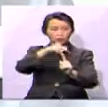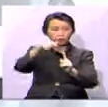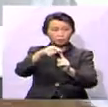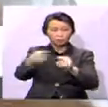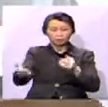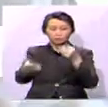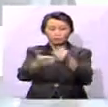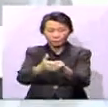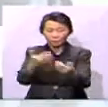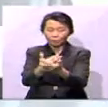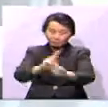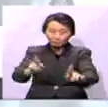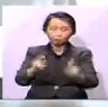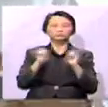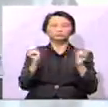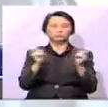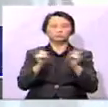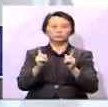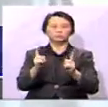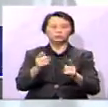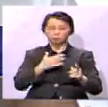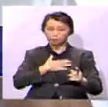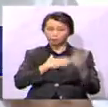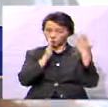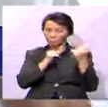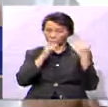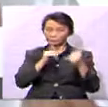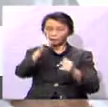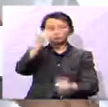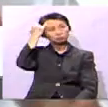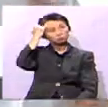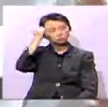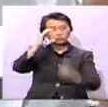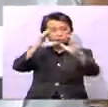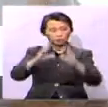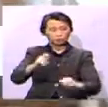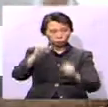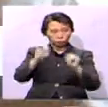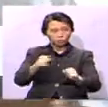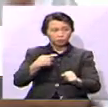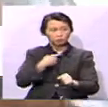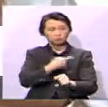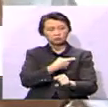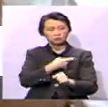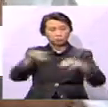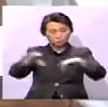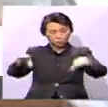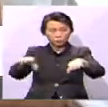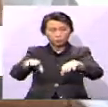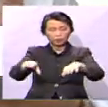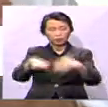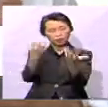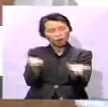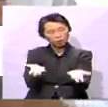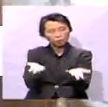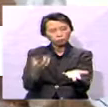tu sampai, baru kita nak buat. Jadi harapan saya agar satu kaedah boleh kita buat